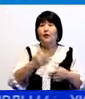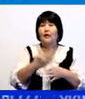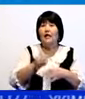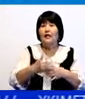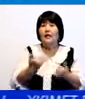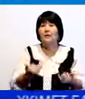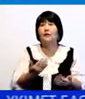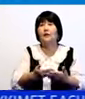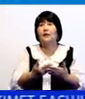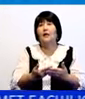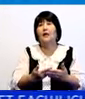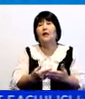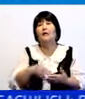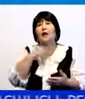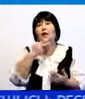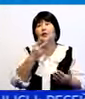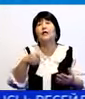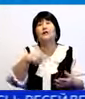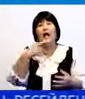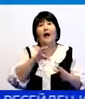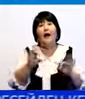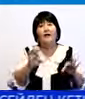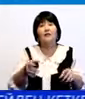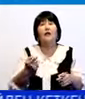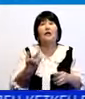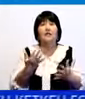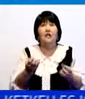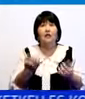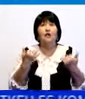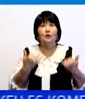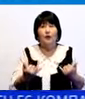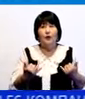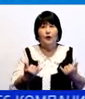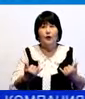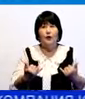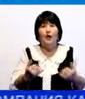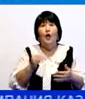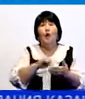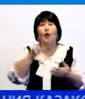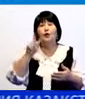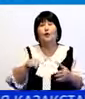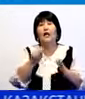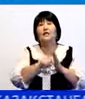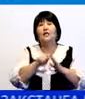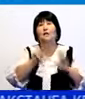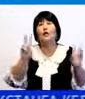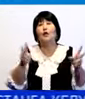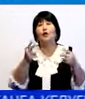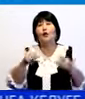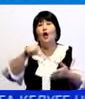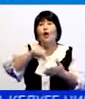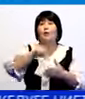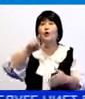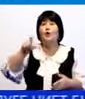мінекей көзқарастарда айтылды. Және де осы бүгінгі журналистер мен сарапшылар клубының